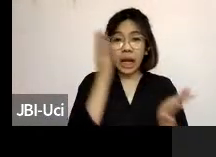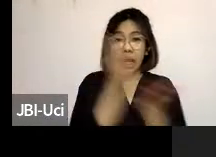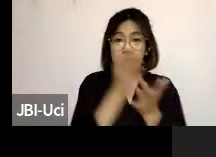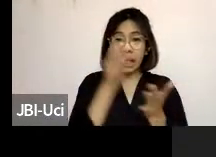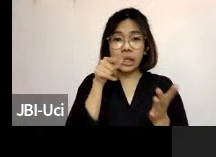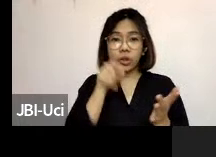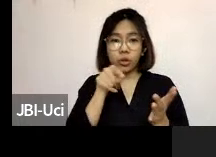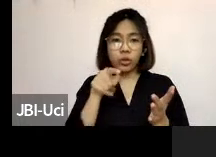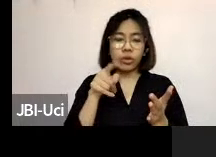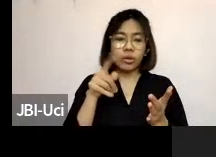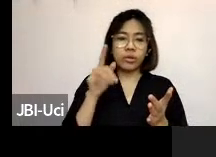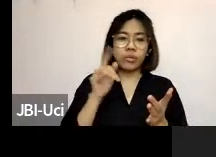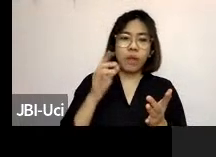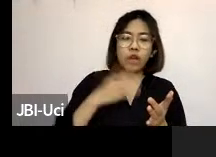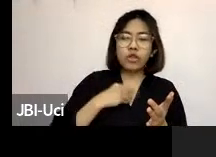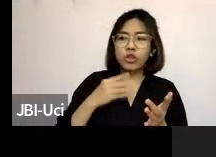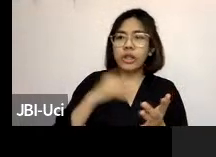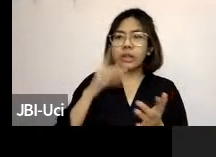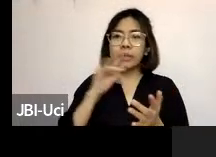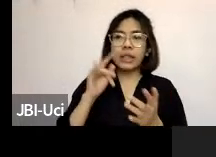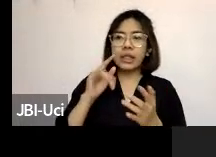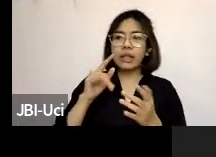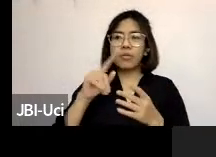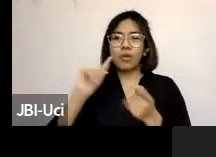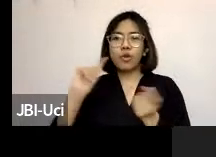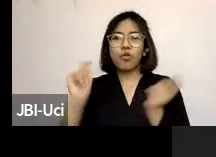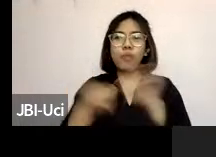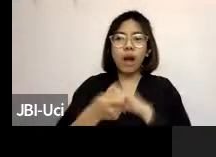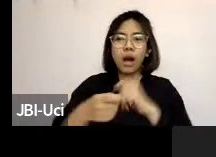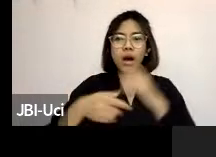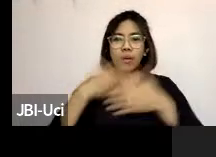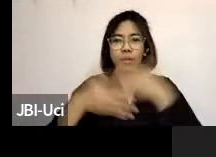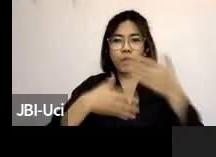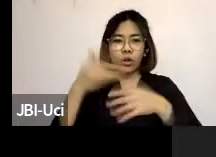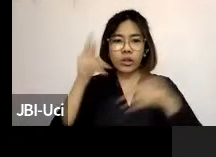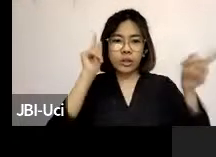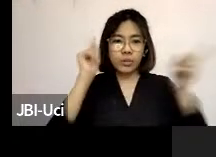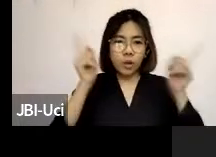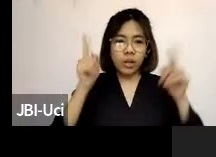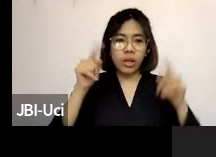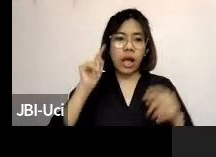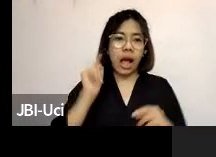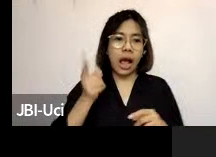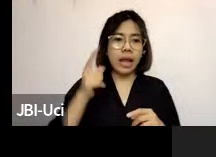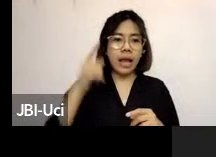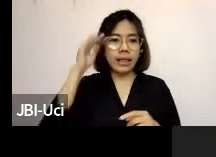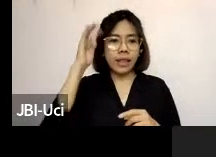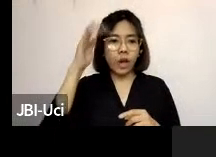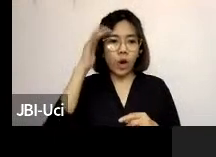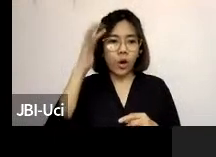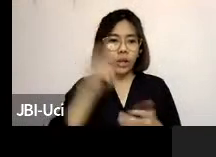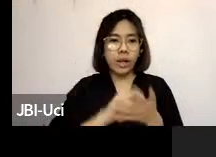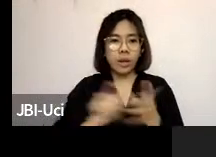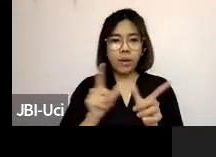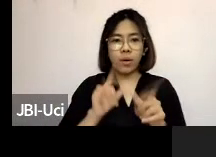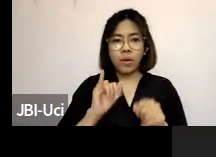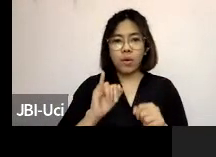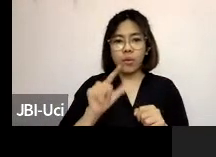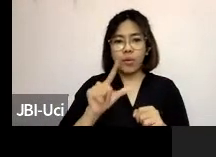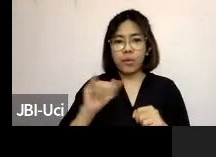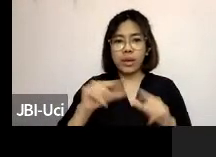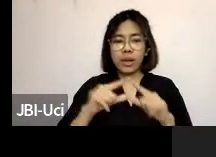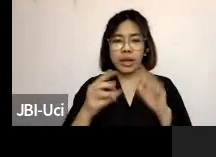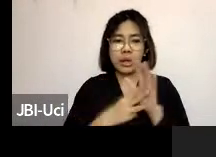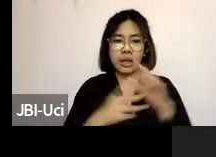menutupi proses politis yang terjadi preman Williams mengingatkan kita untuk selalu bertanya pada pemilihan